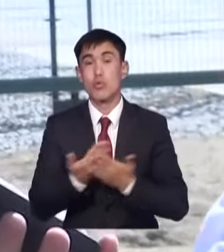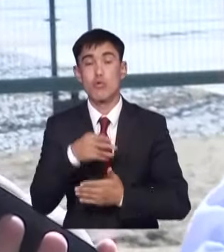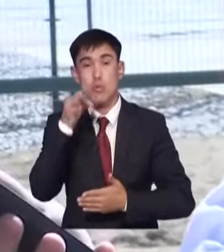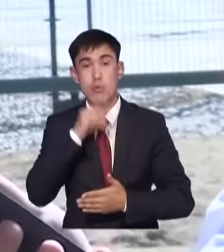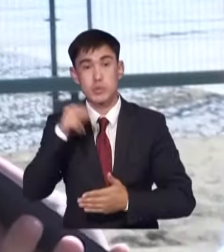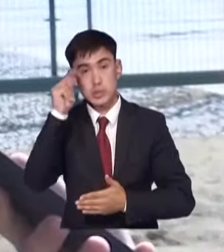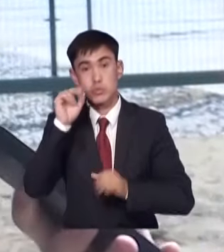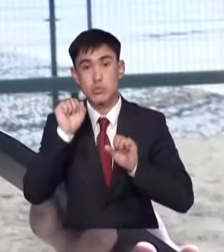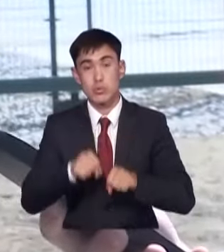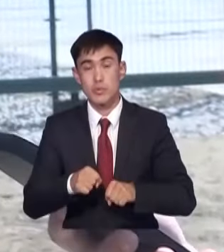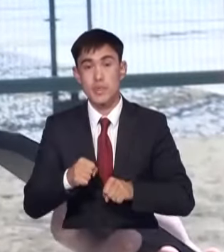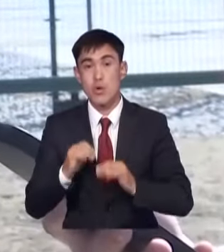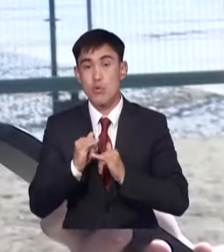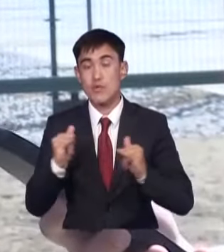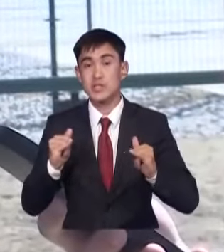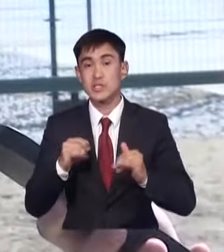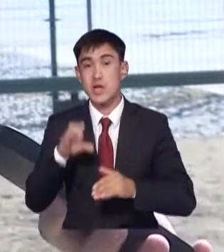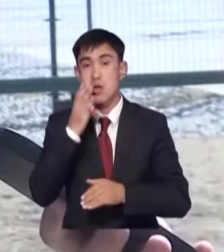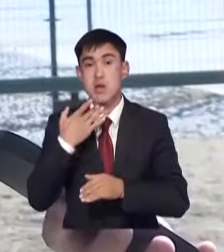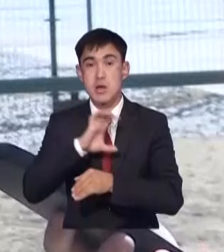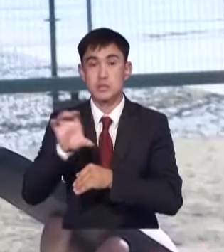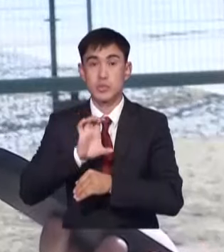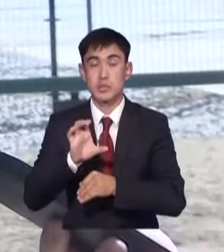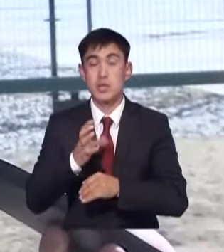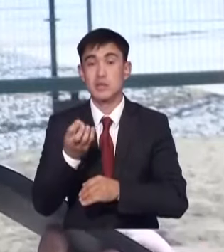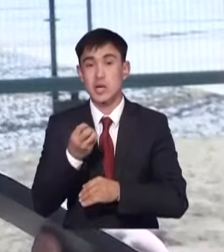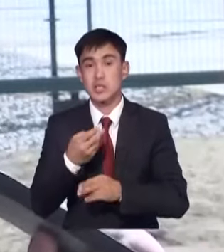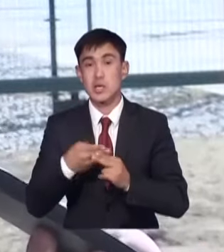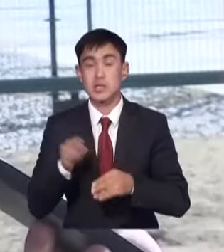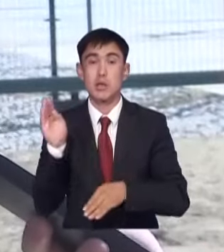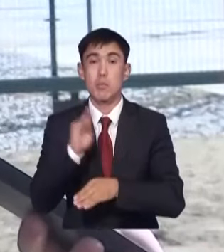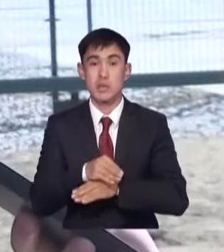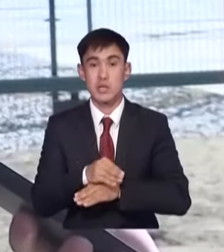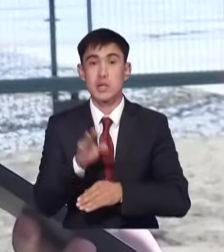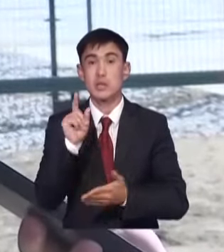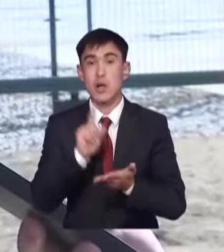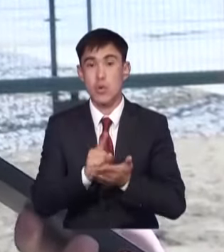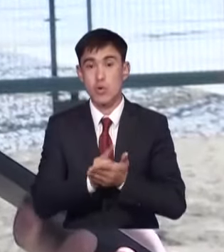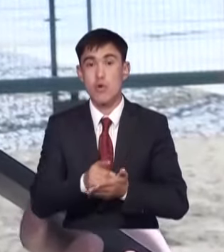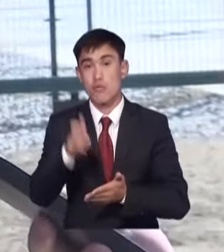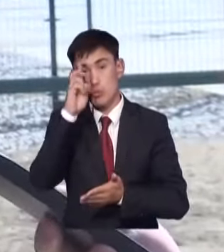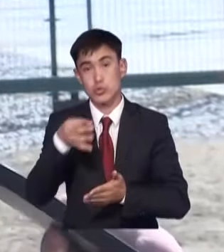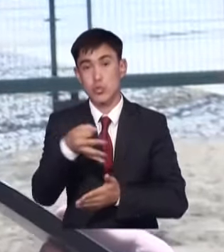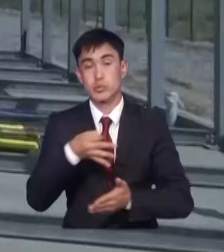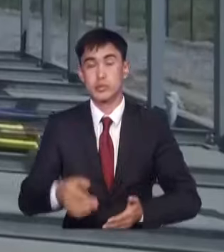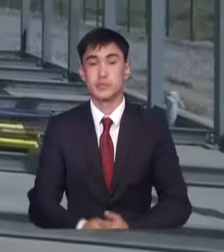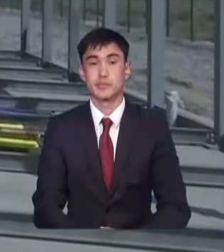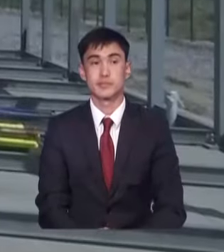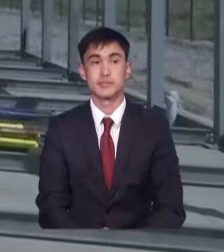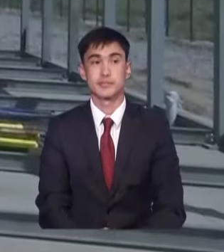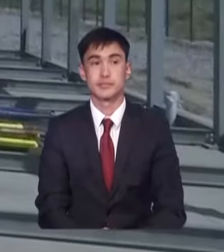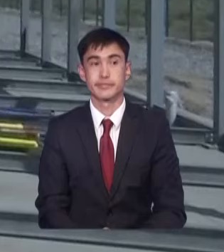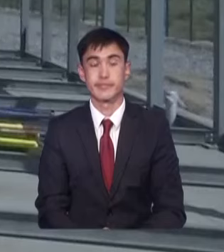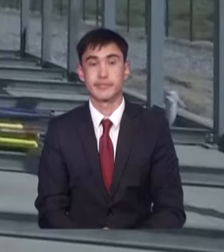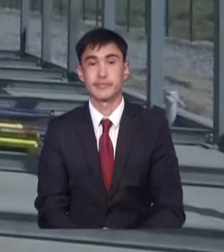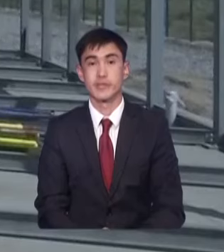и знания вмест с тем увеличится экспортный потенциал а также и дополнительны бюджет области